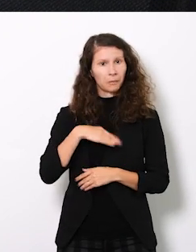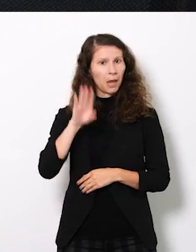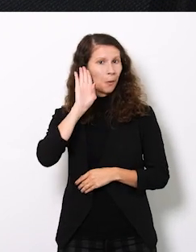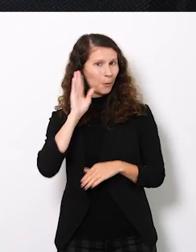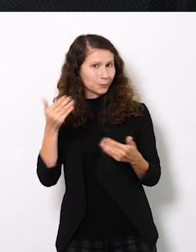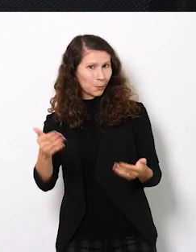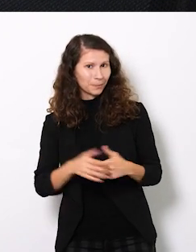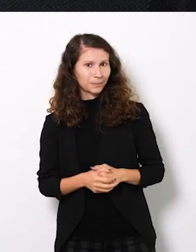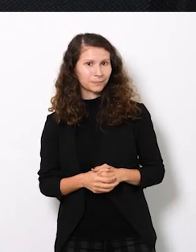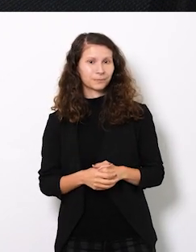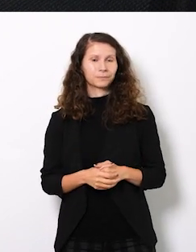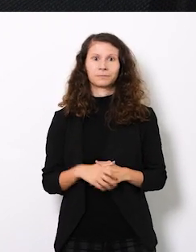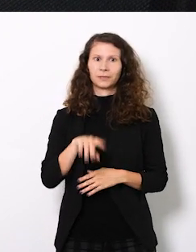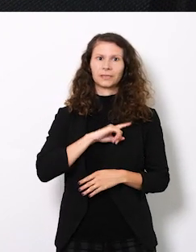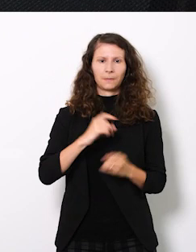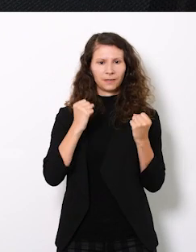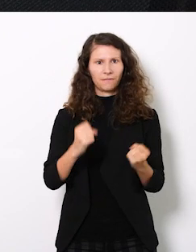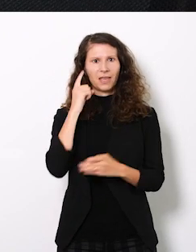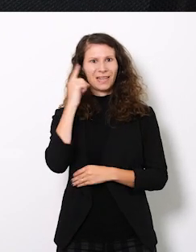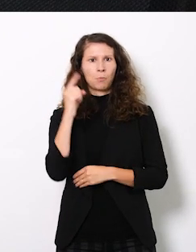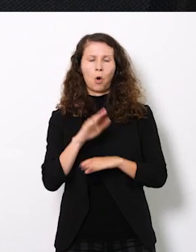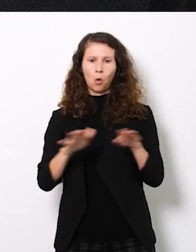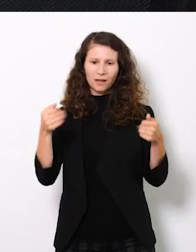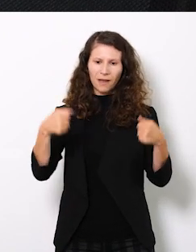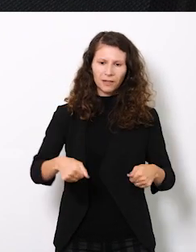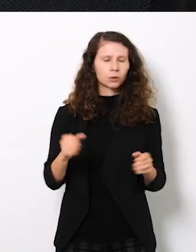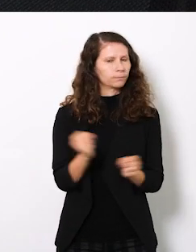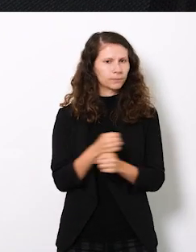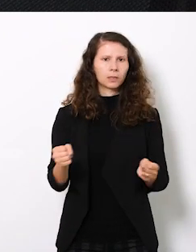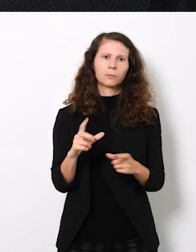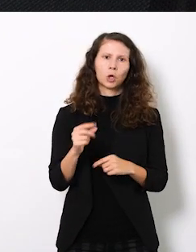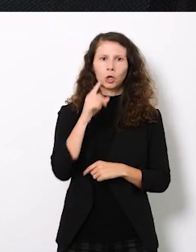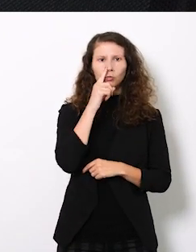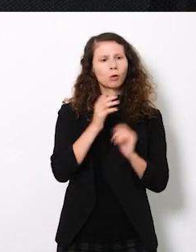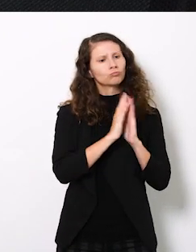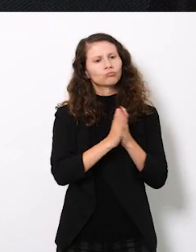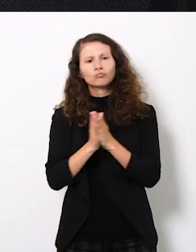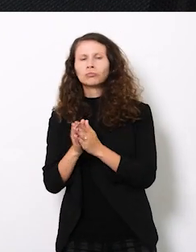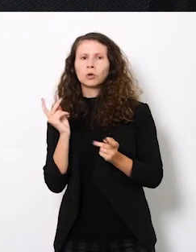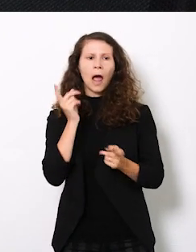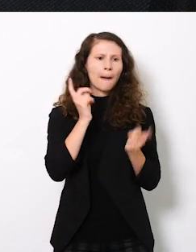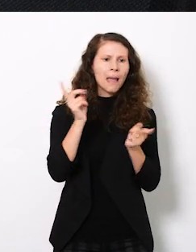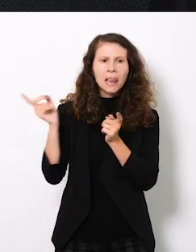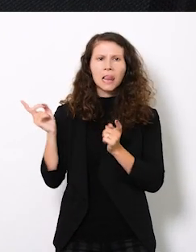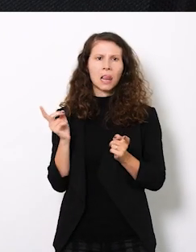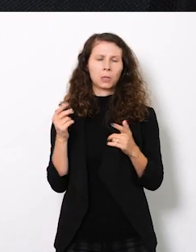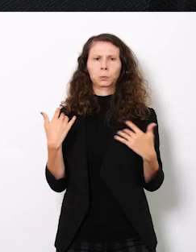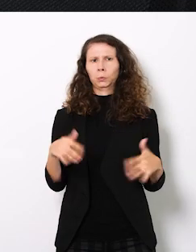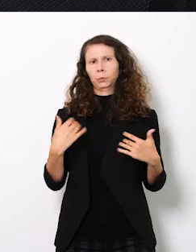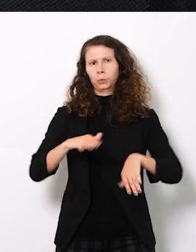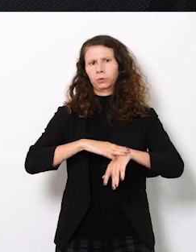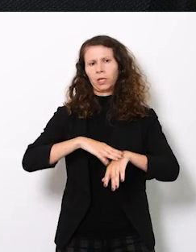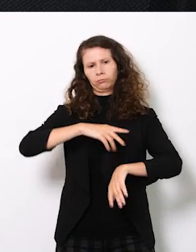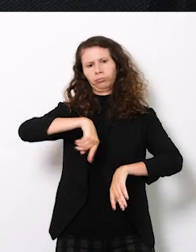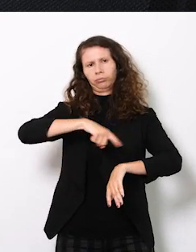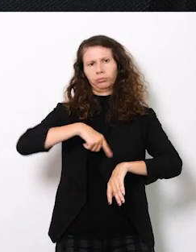gerne. Ich bin der Überzeugung, dass es natürlich aber nicht ohne eine Verpflichtung geht. Also nur mit Appellen wird es natürlich schon sehr, sehr lange dauern, die